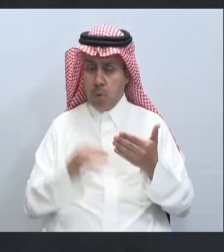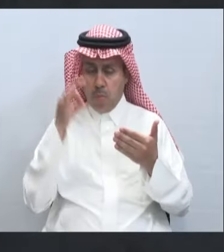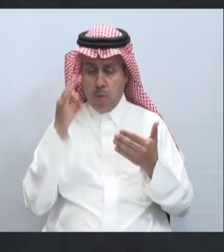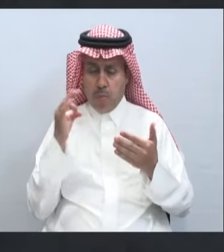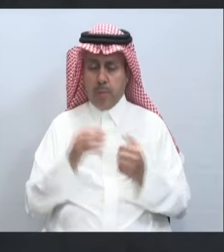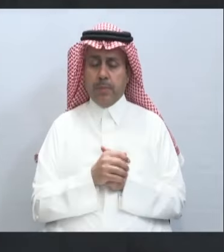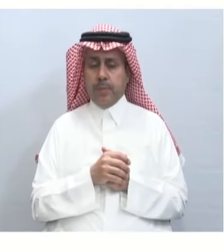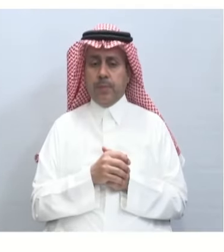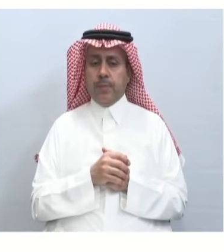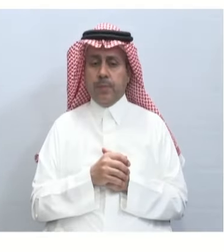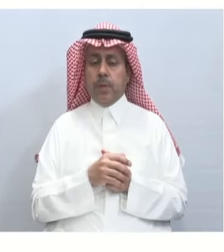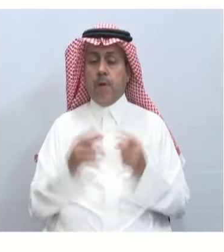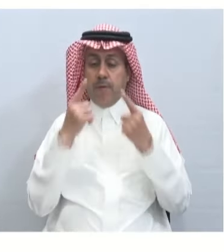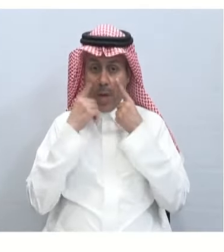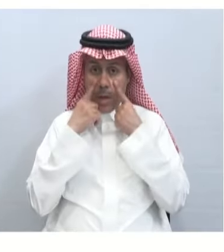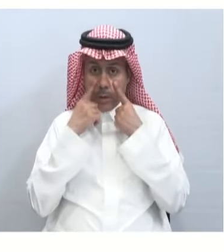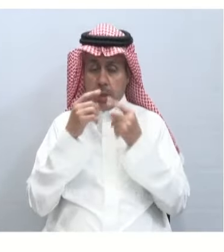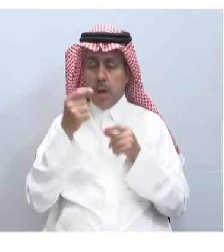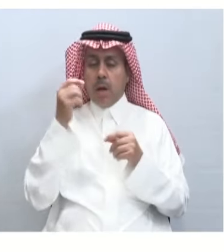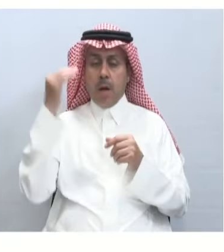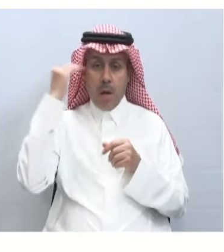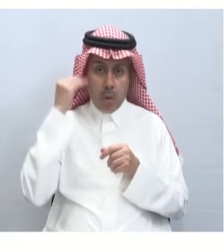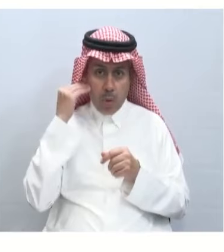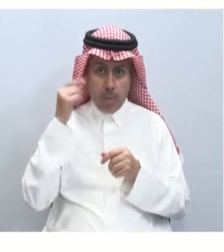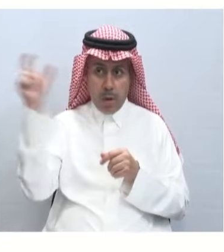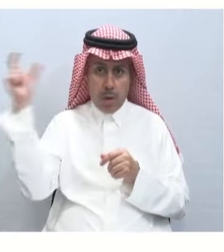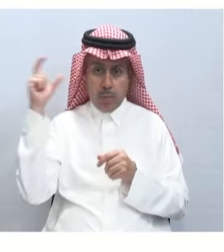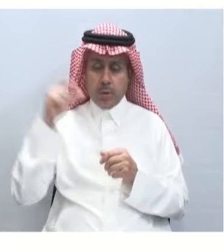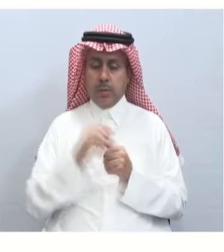في حياه المراه المسلمه